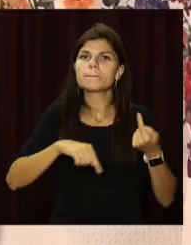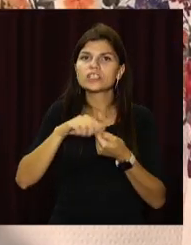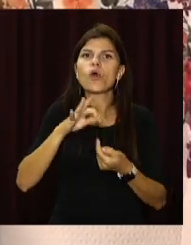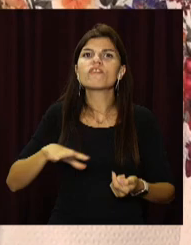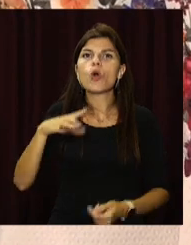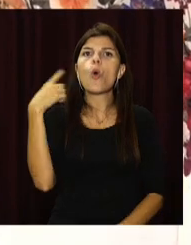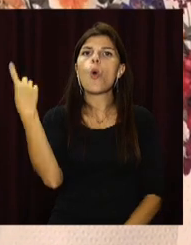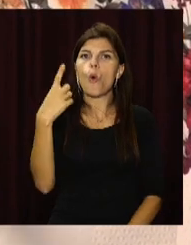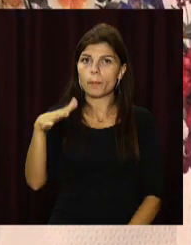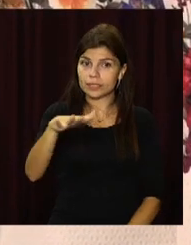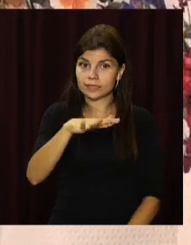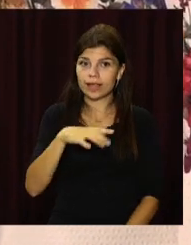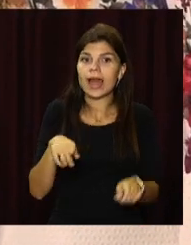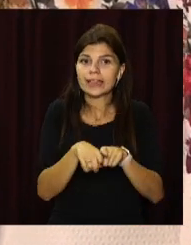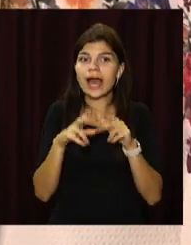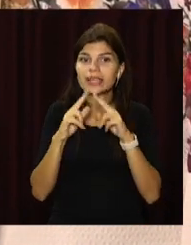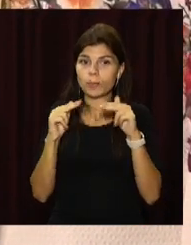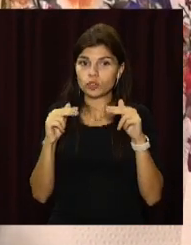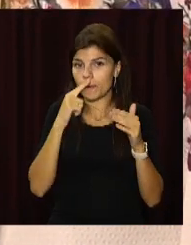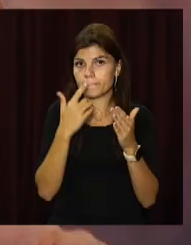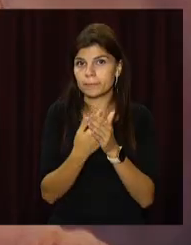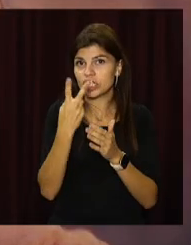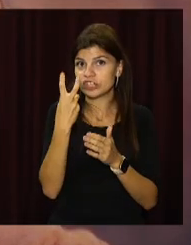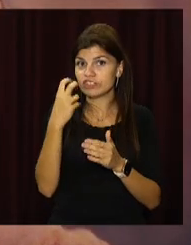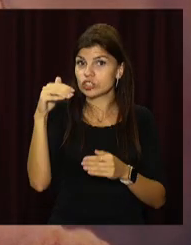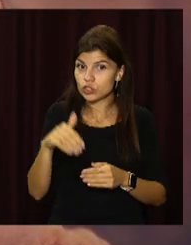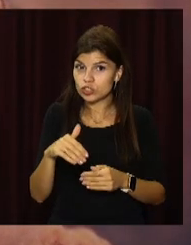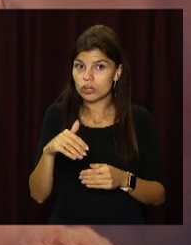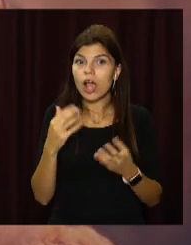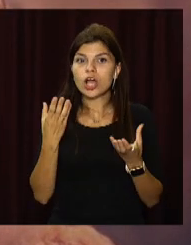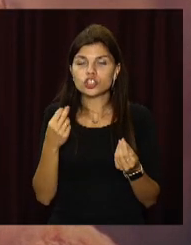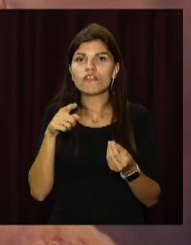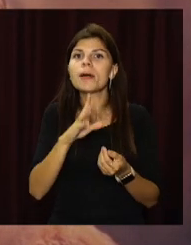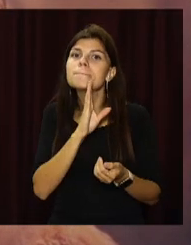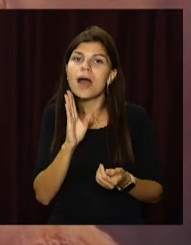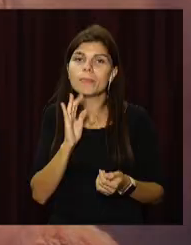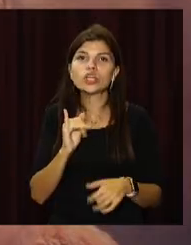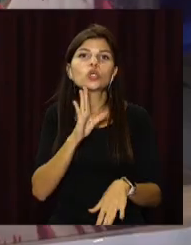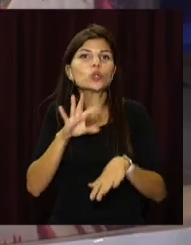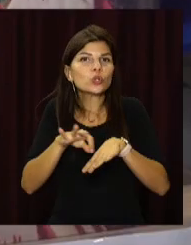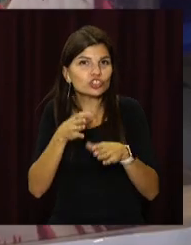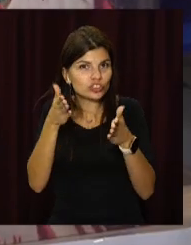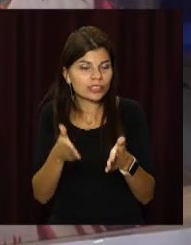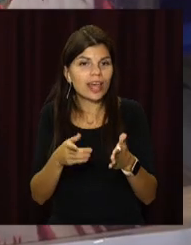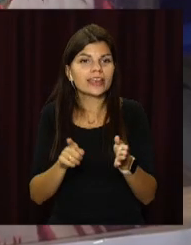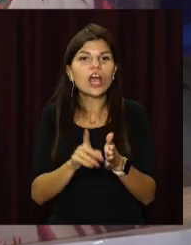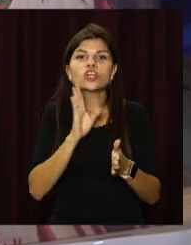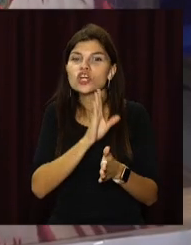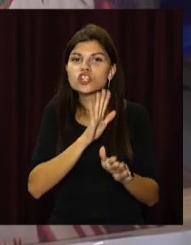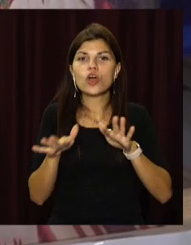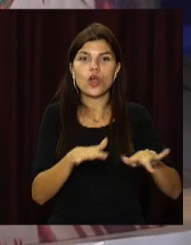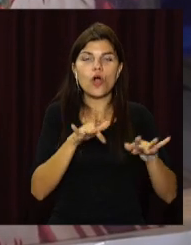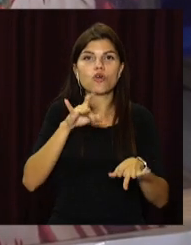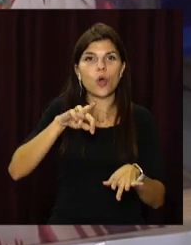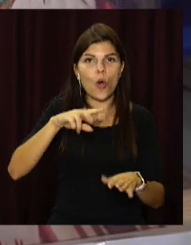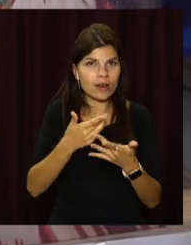усієї області. Таких на Дніпропетровщині майже 200 тисяч. А ще вони мами та дружини. Такі різні ролі жінок відобразили